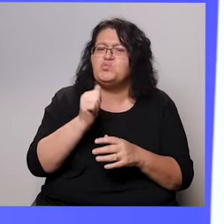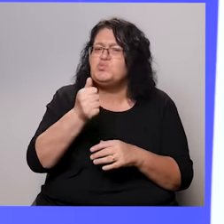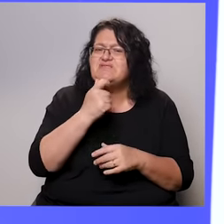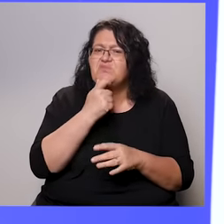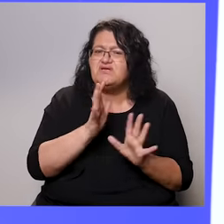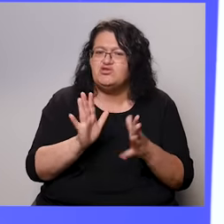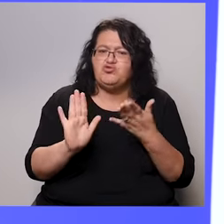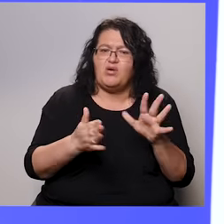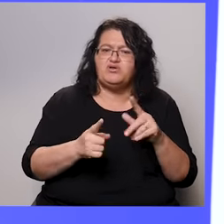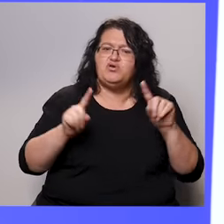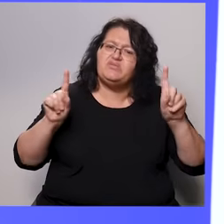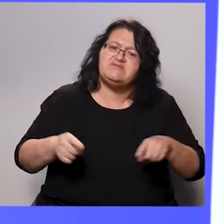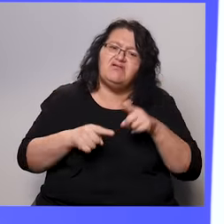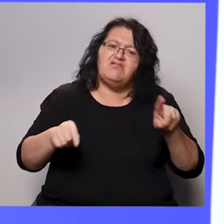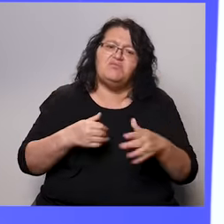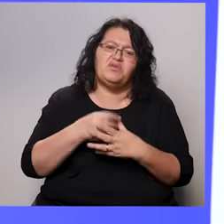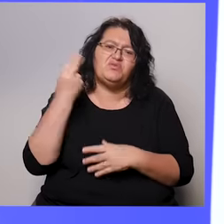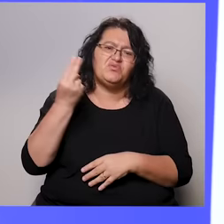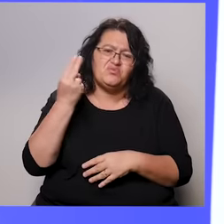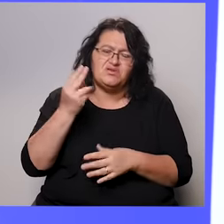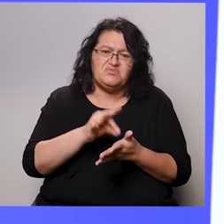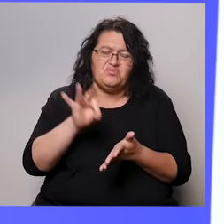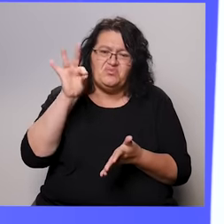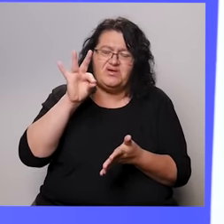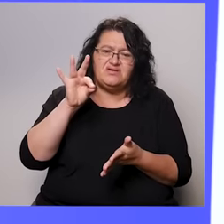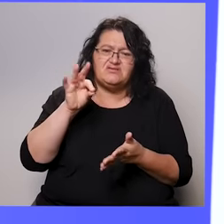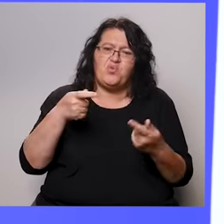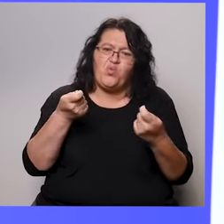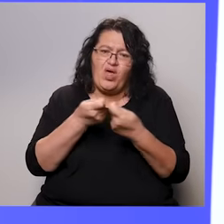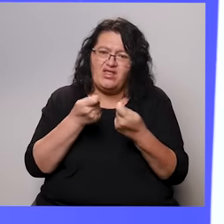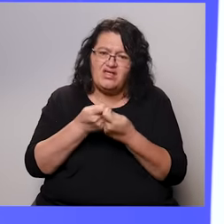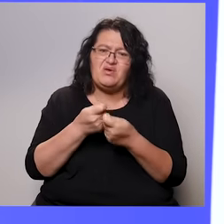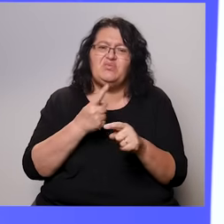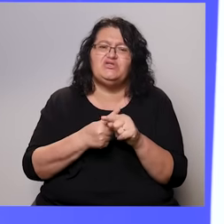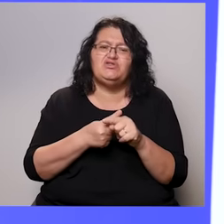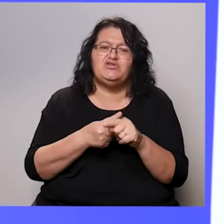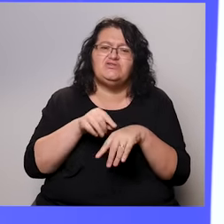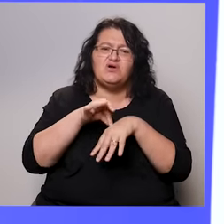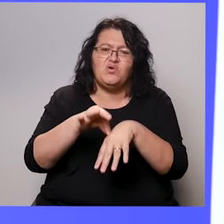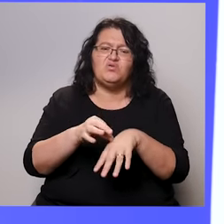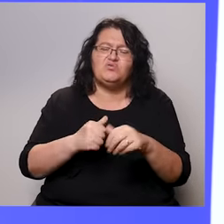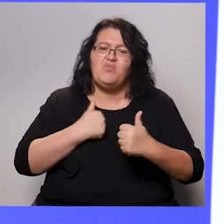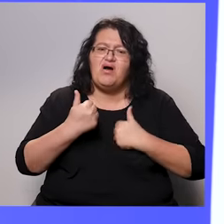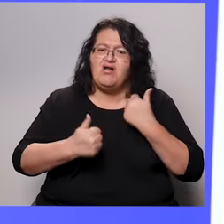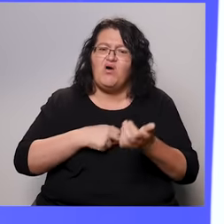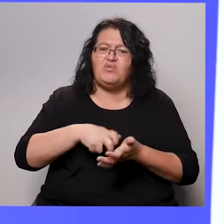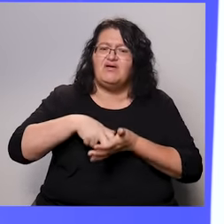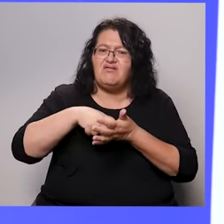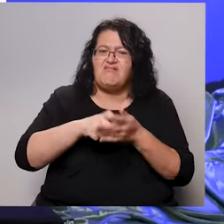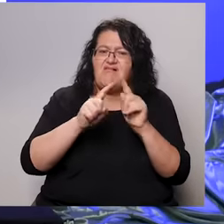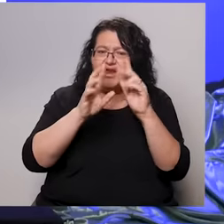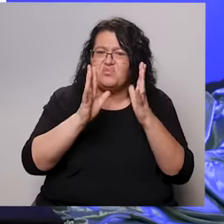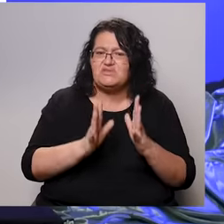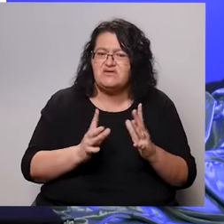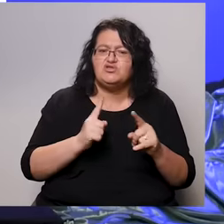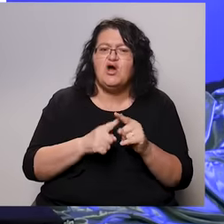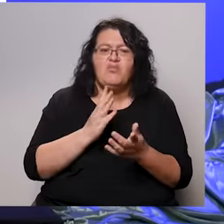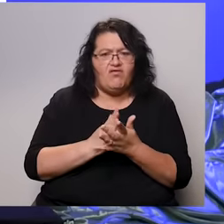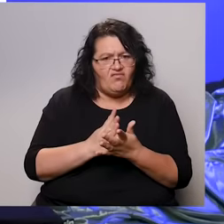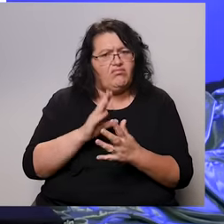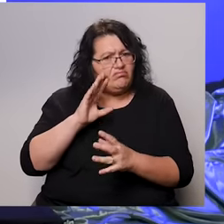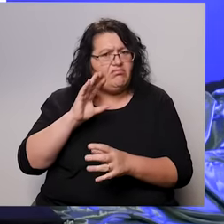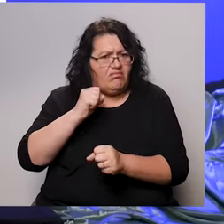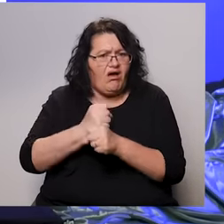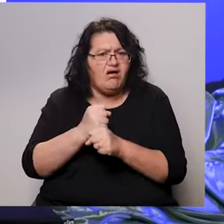11 ani când am început să cânt cu o echipă și să conducem lauda și închinare în biserică. Și am fost dedicat